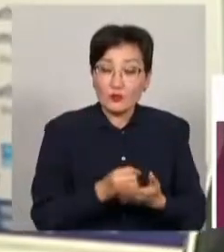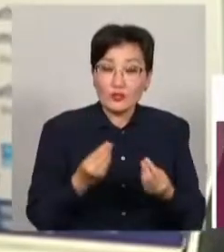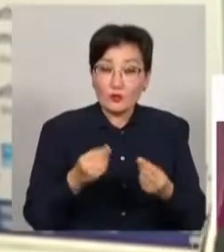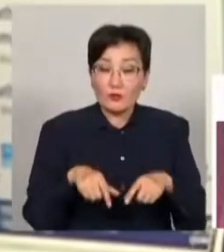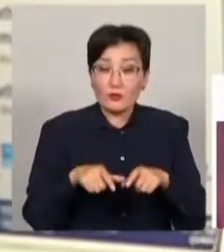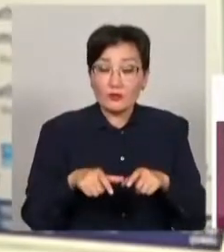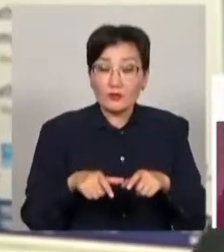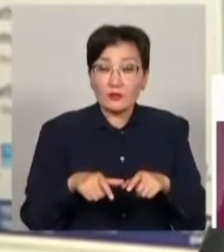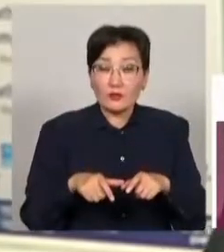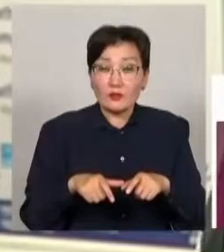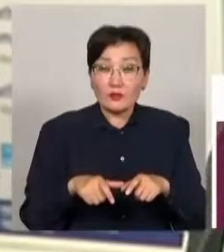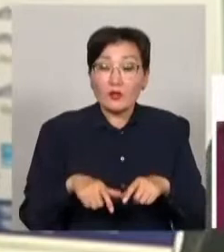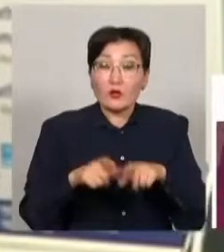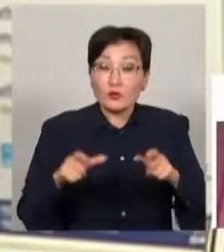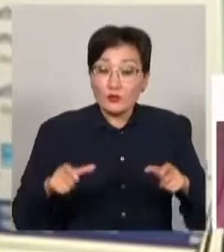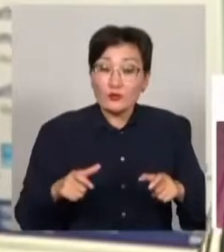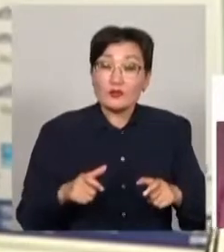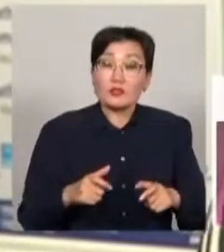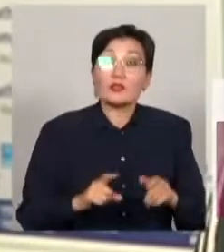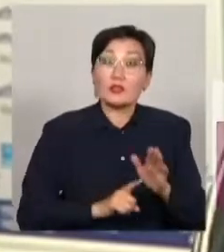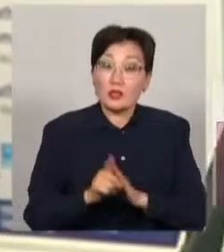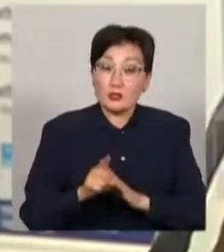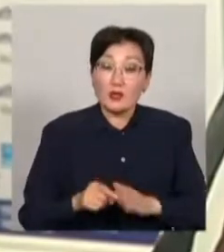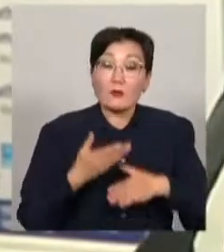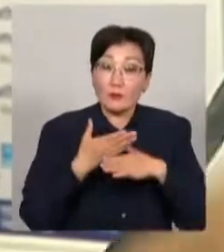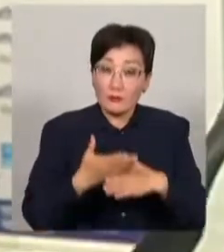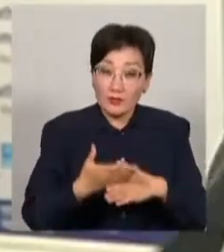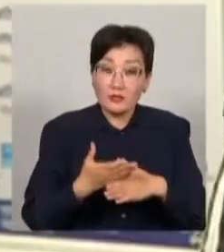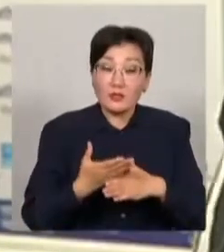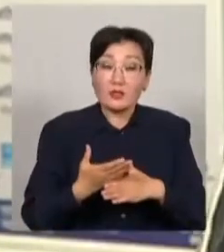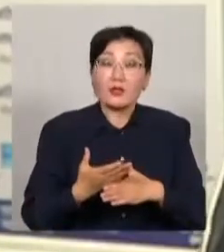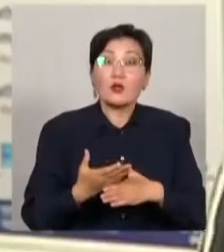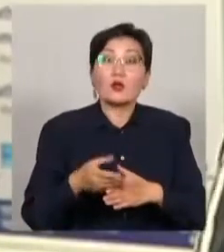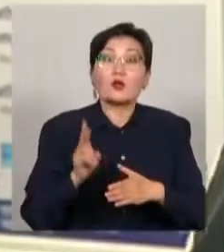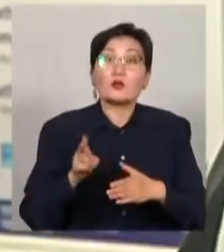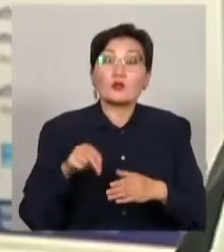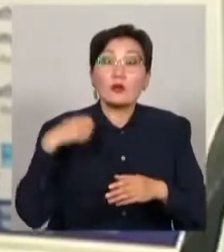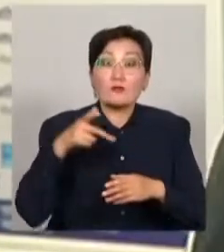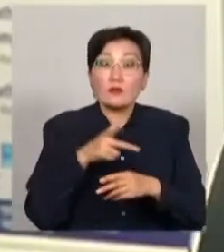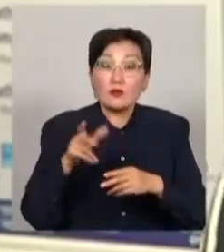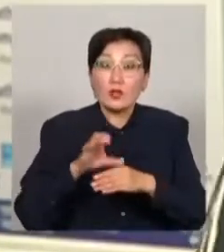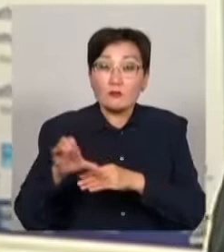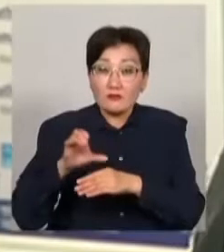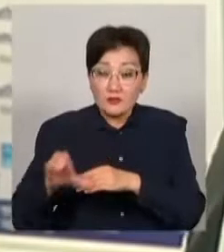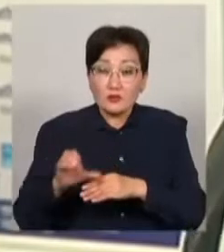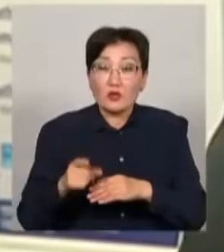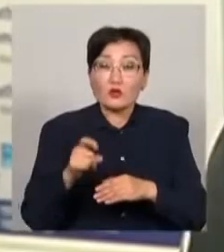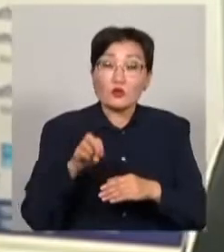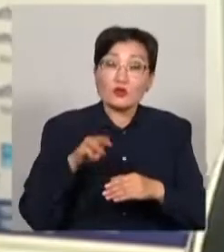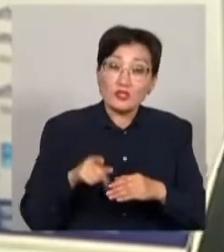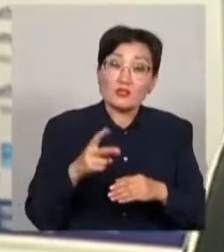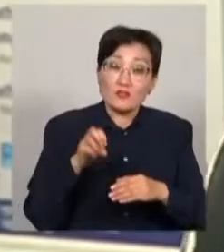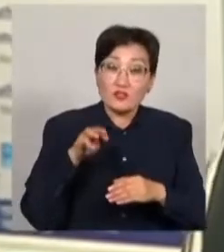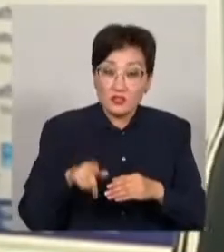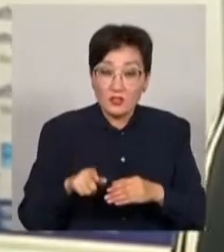люди откликнулись, кто чем может, да, вот кто-то вот распространяет видео, кто-то чем может, там 100 тенге, 200